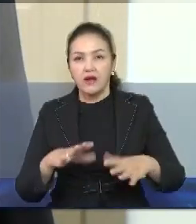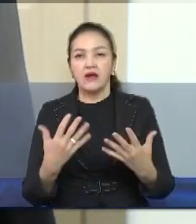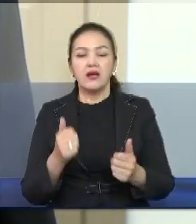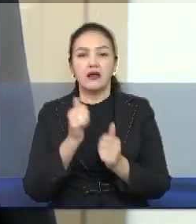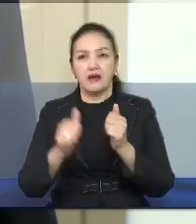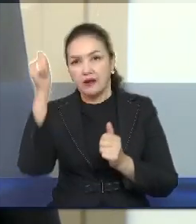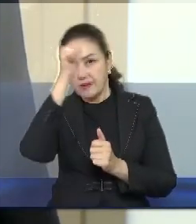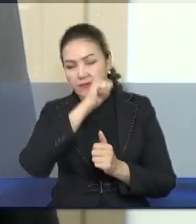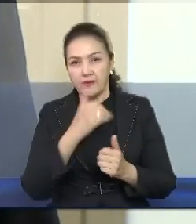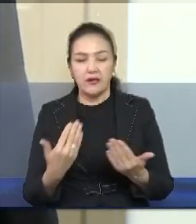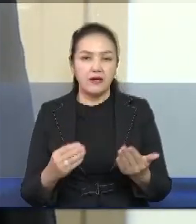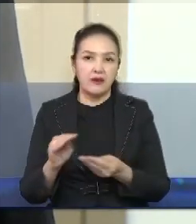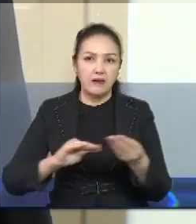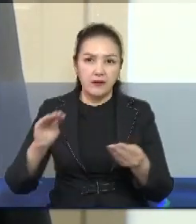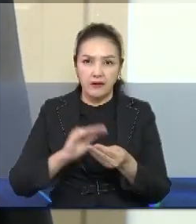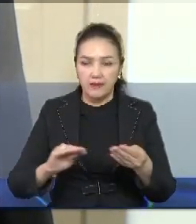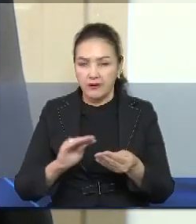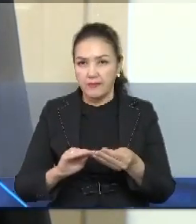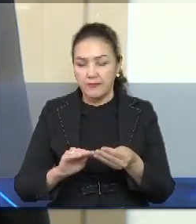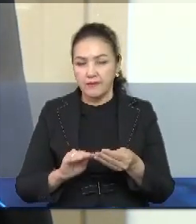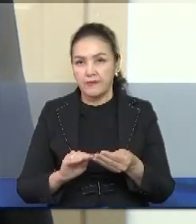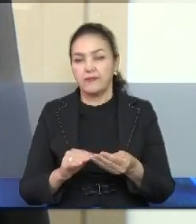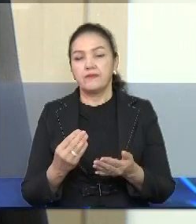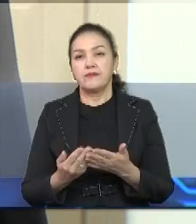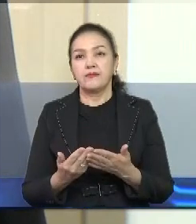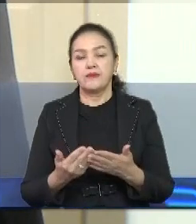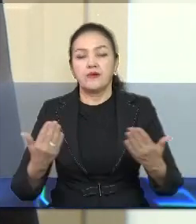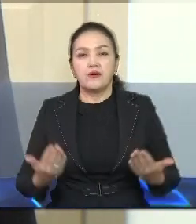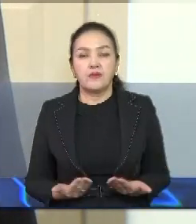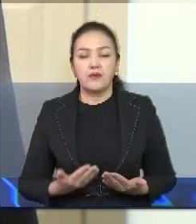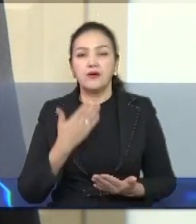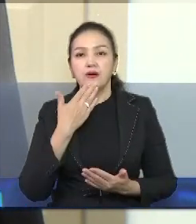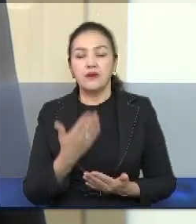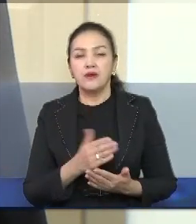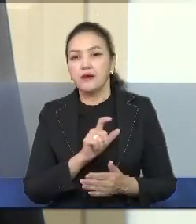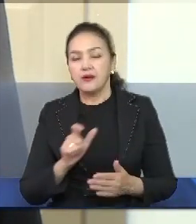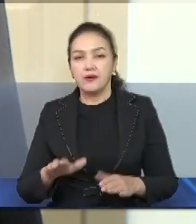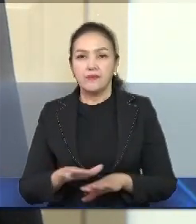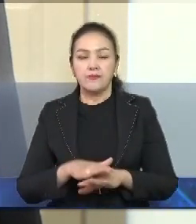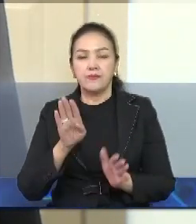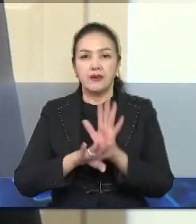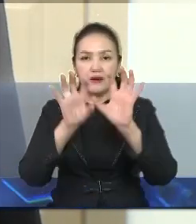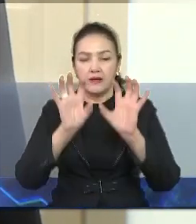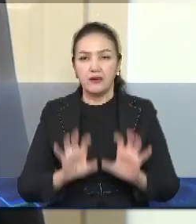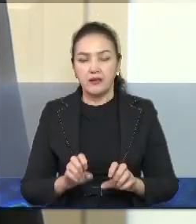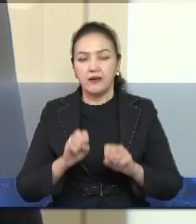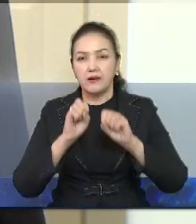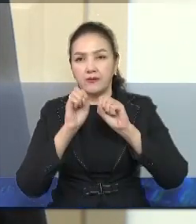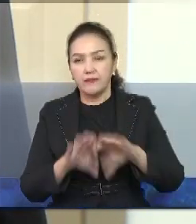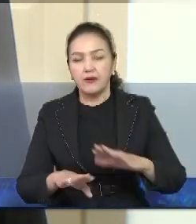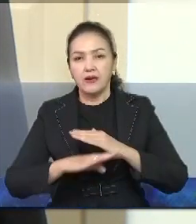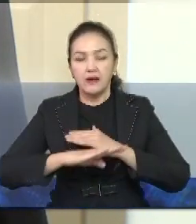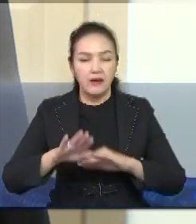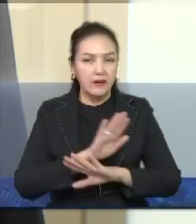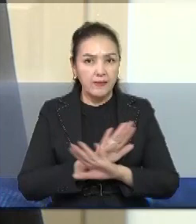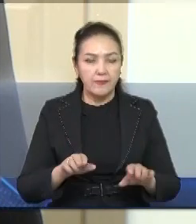сайын қайталанып келетін үрдіс, себебі тұрғындардың да сұрайтынымыз, заңсыз қалдықтарды орналастырмай,